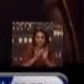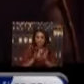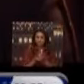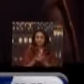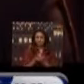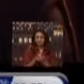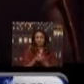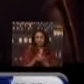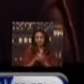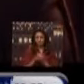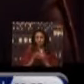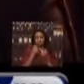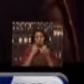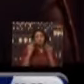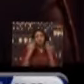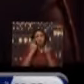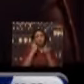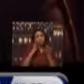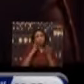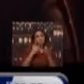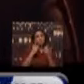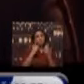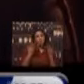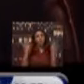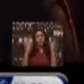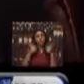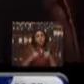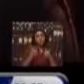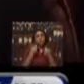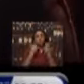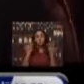وعلى الله، على الله تحصل يعني.